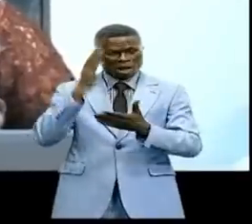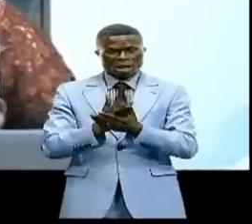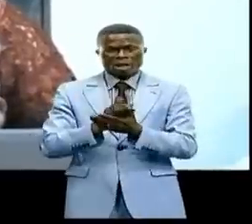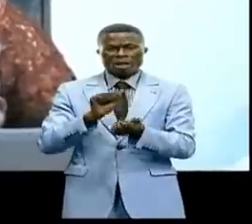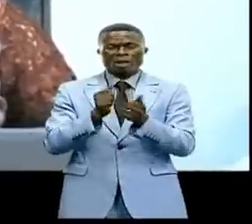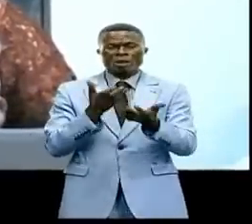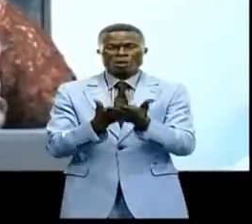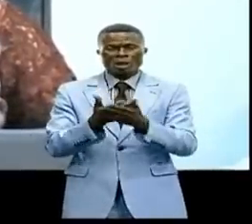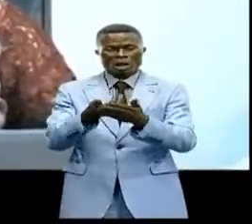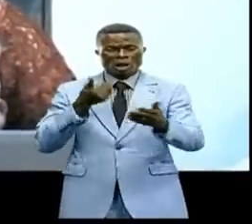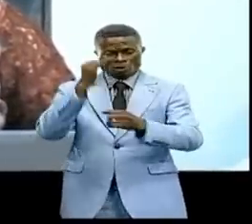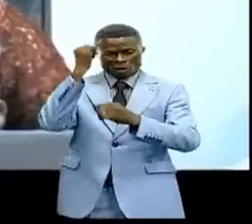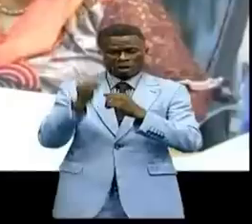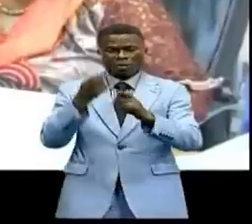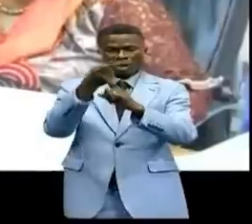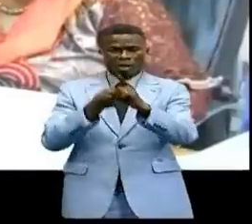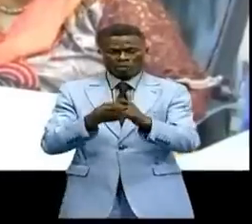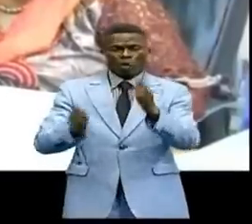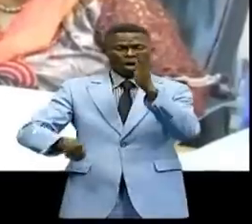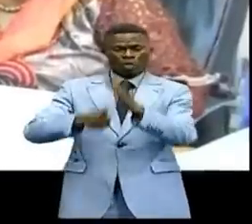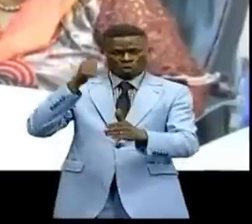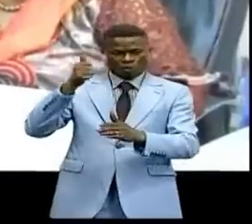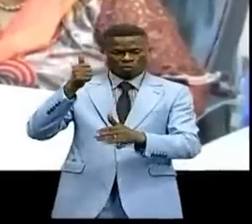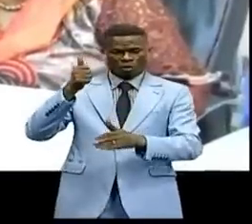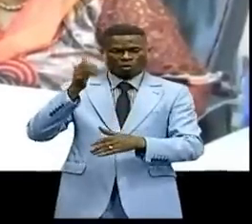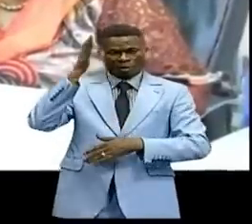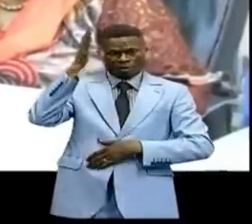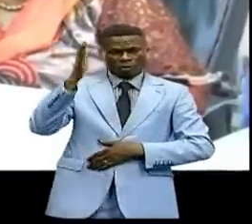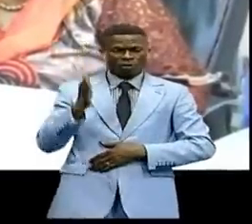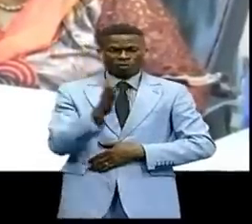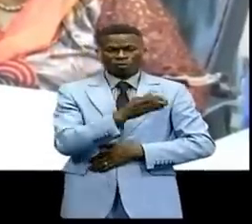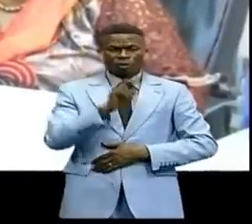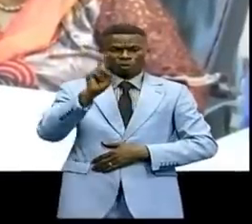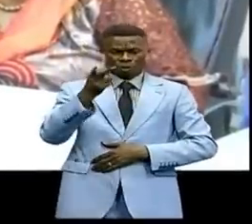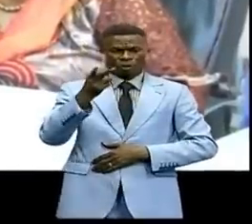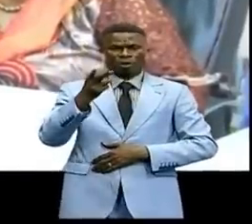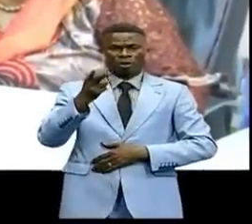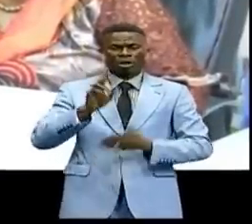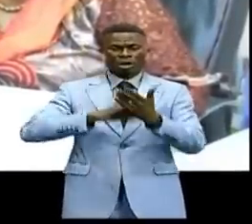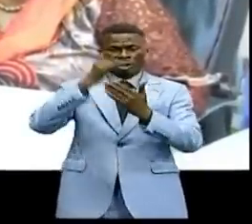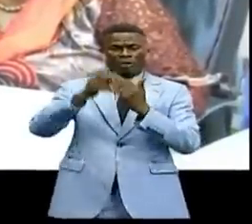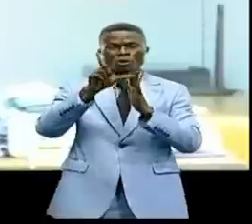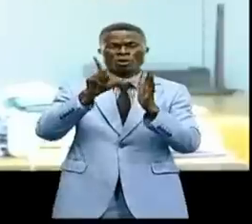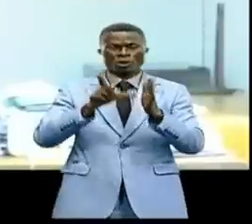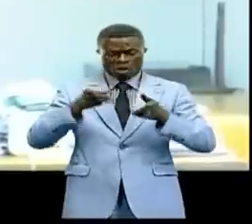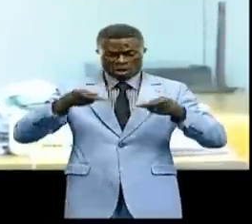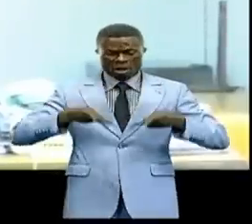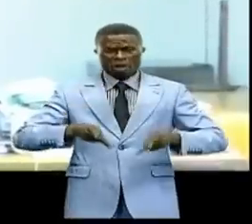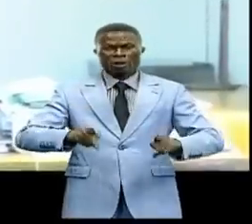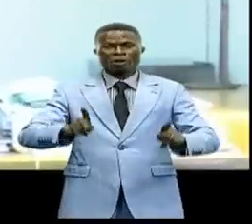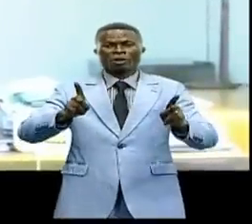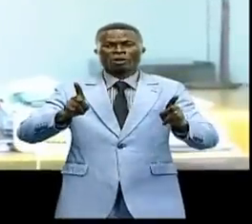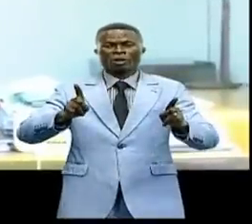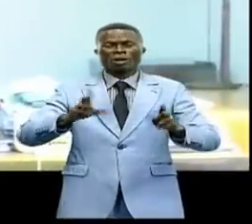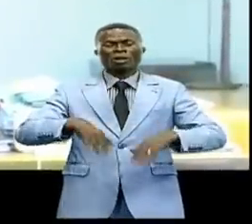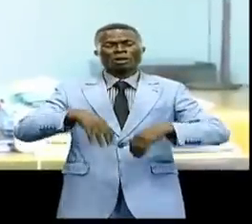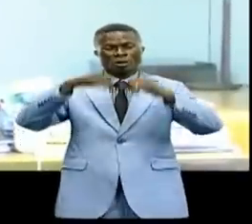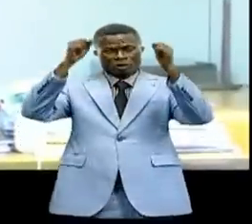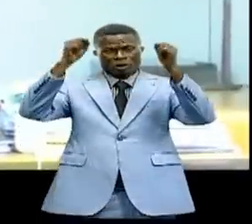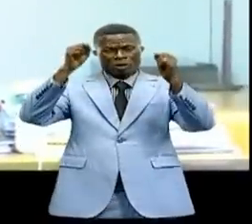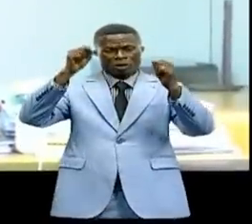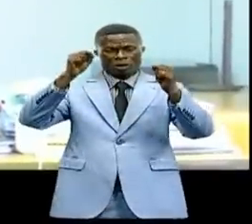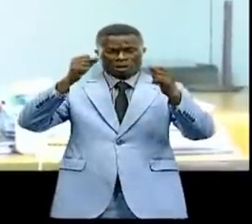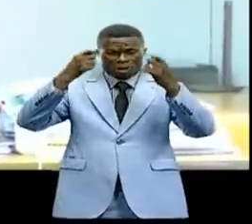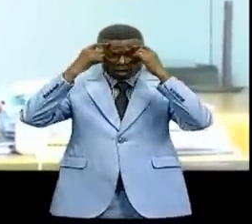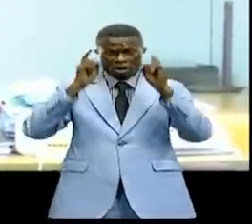traités avant la fin du mois de novembre. 2. Projet de loi autorisant la ratification du